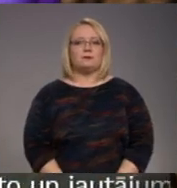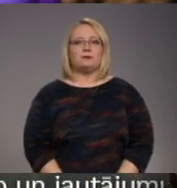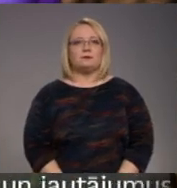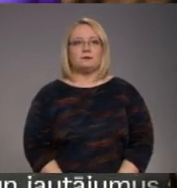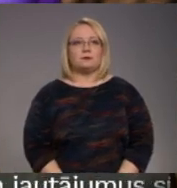televīzija.